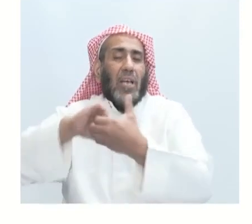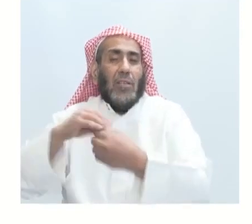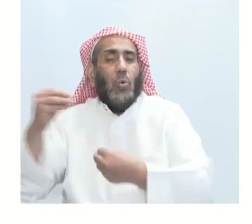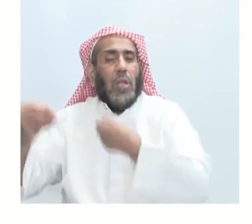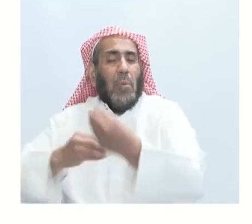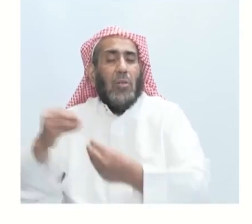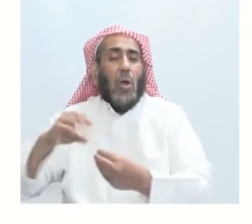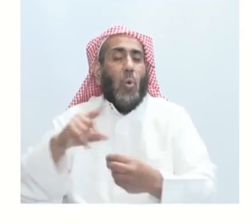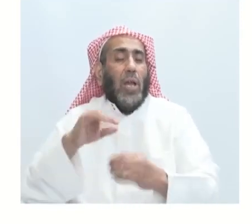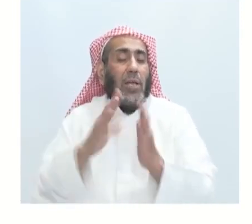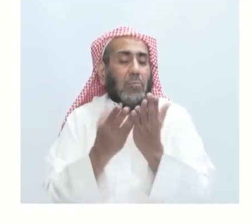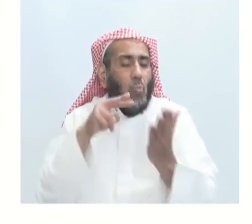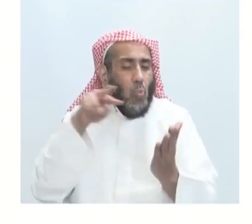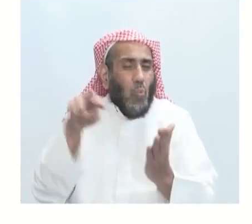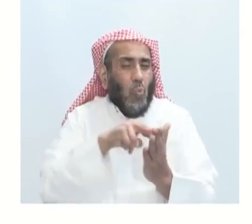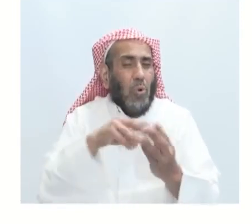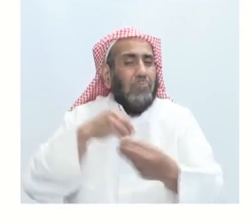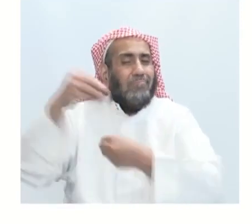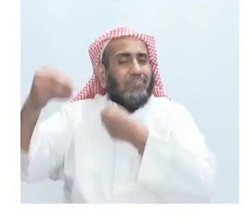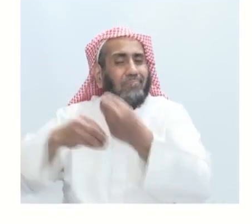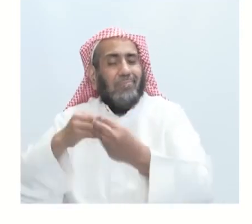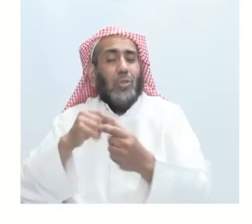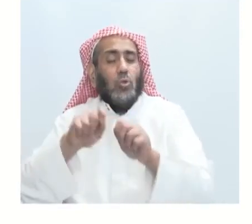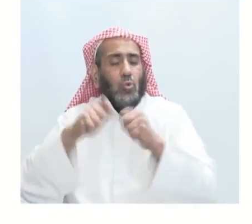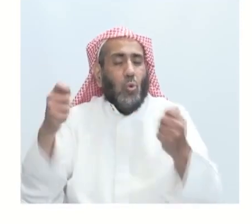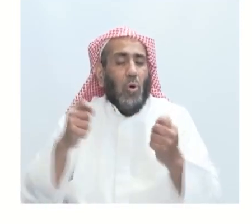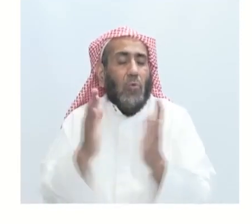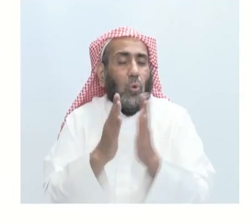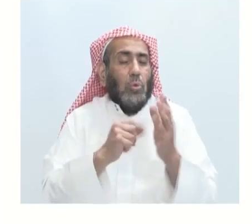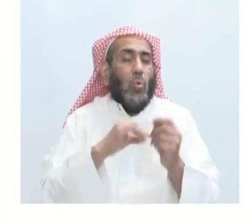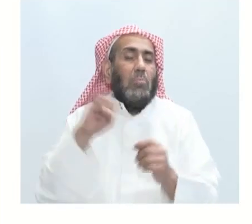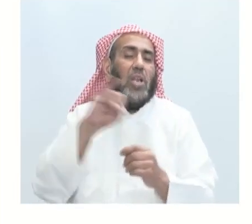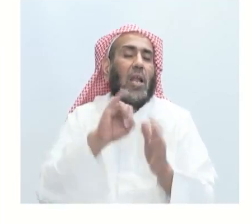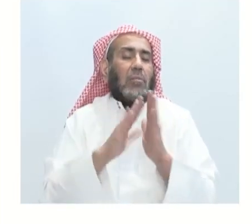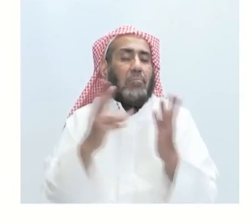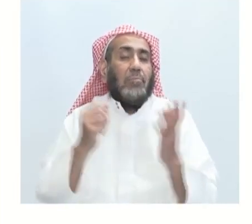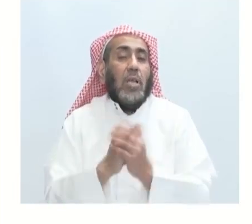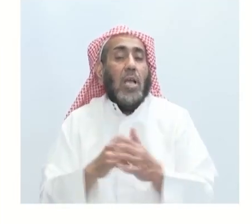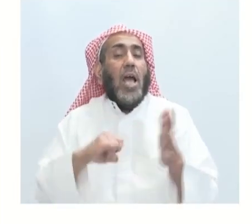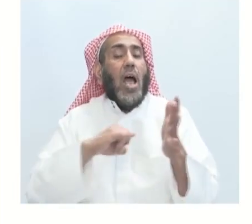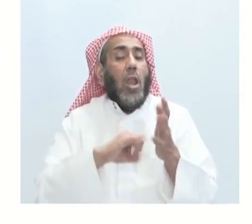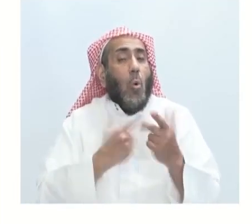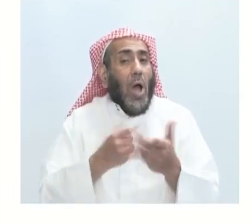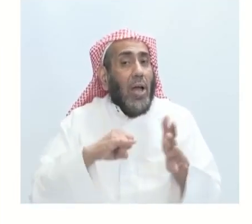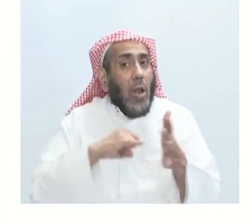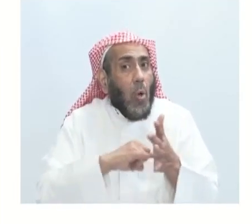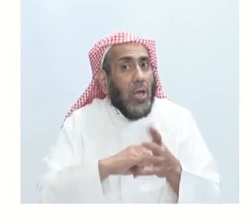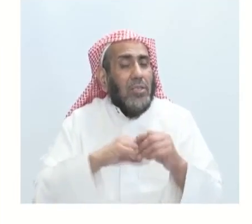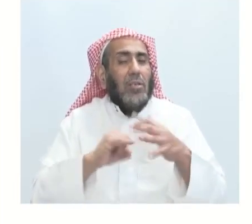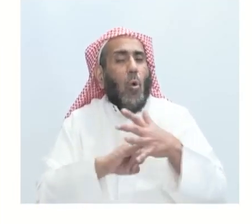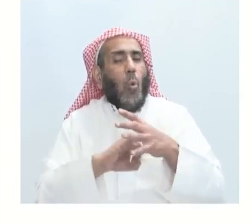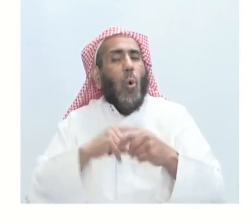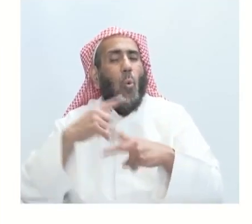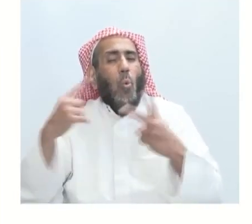الزيارات او بقراءه الانتاج الادبي مما يصدر من الصحف والكتب والمجلات النوادي الادبيه ايضا التي ترعى